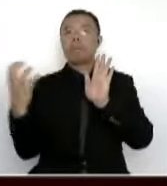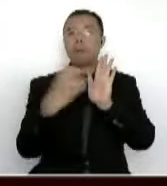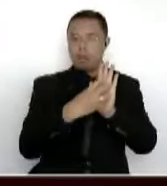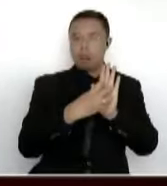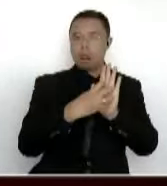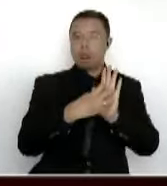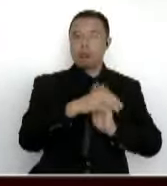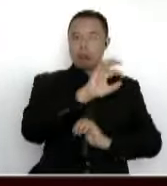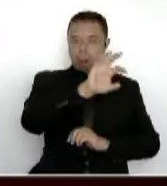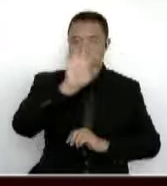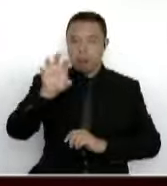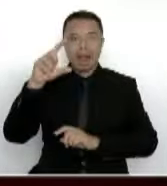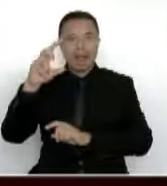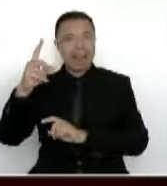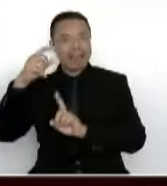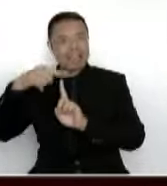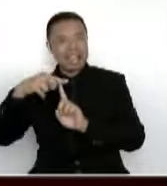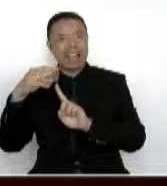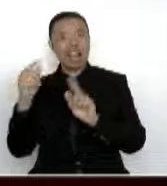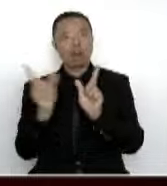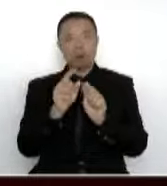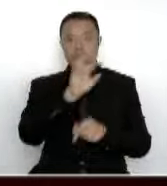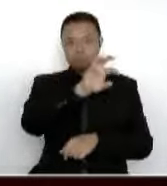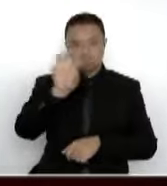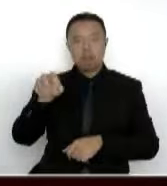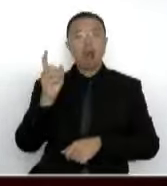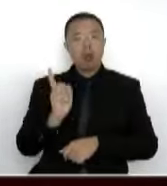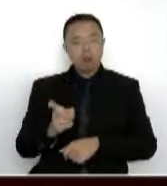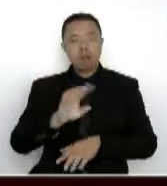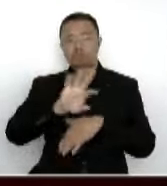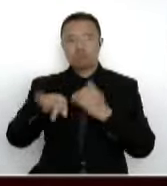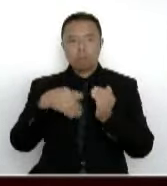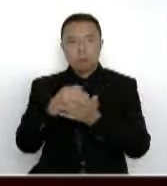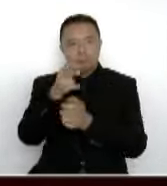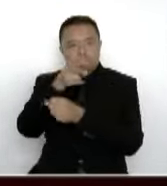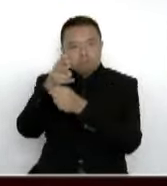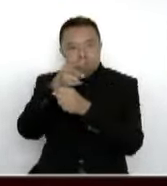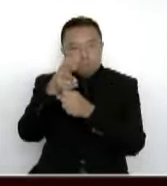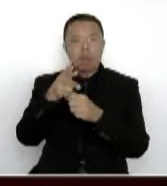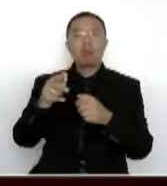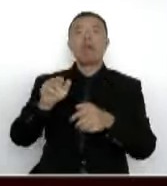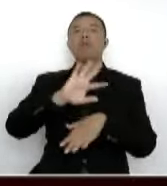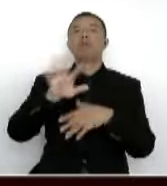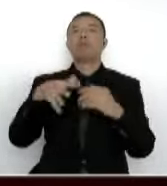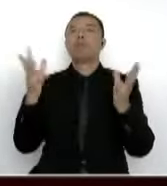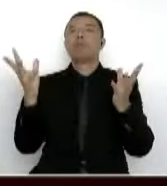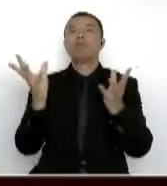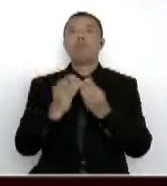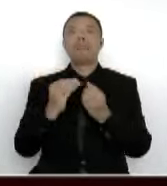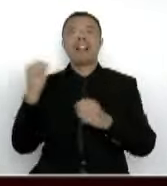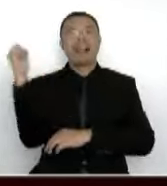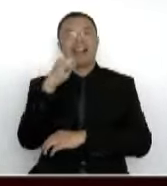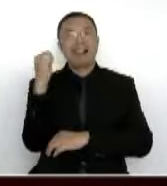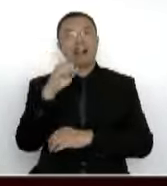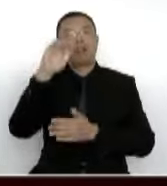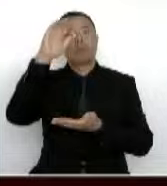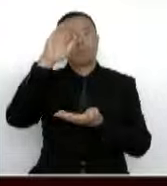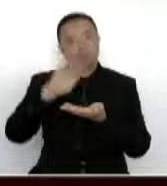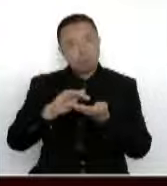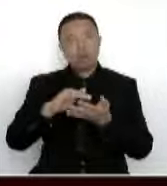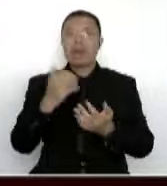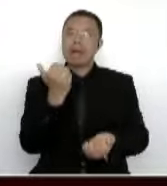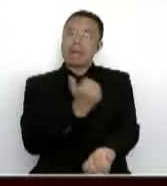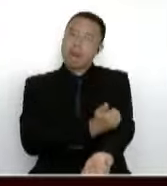setiap rtrw maka saya yakin seyakinyakinnya ini pasti akan mengurangi kekerasan di tingkat rtrw